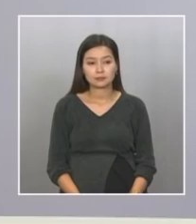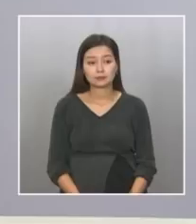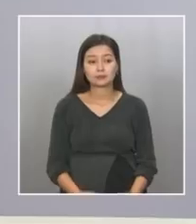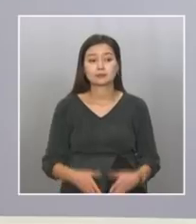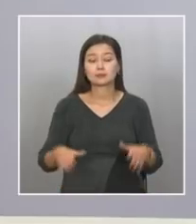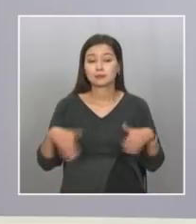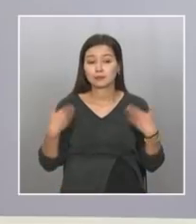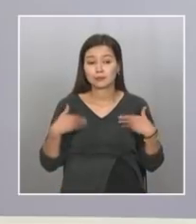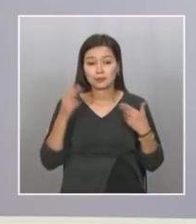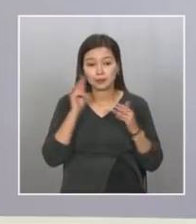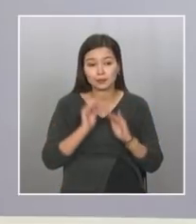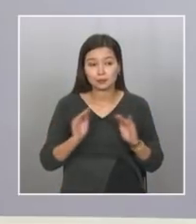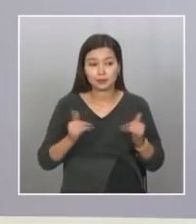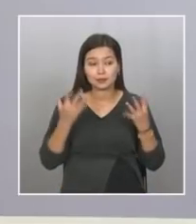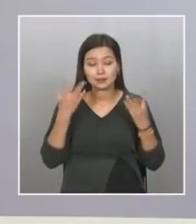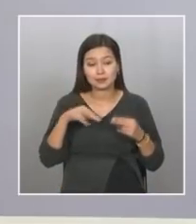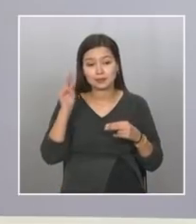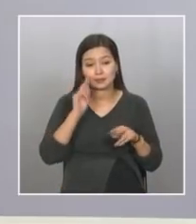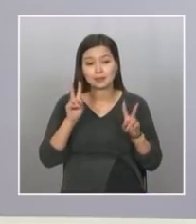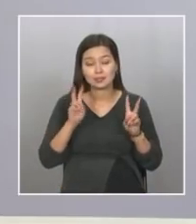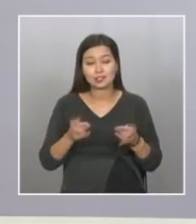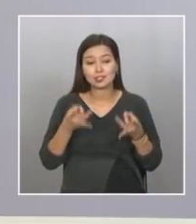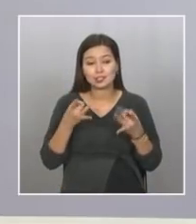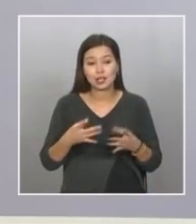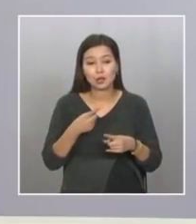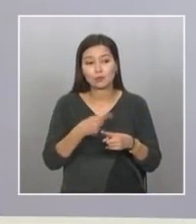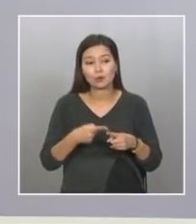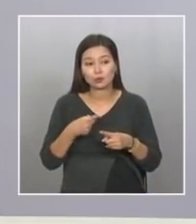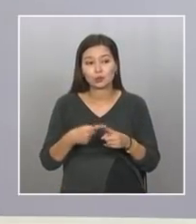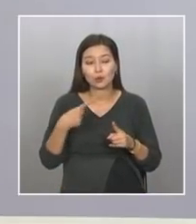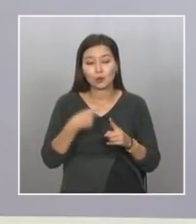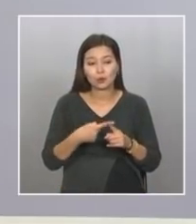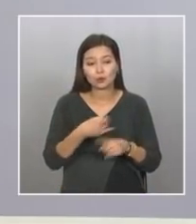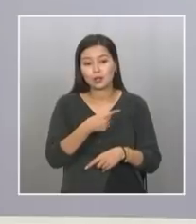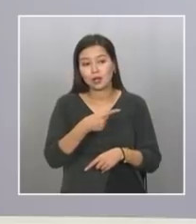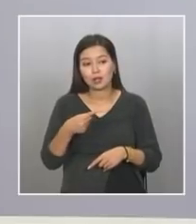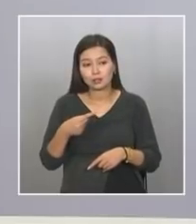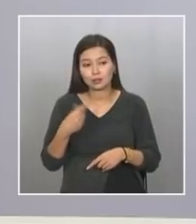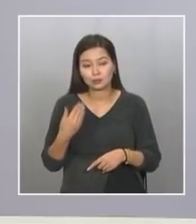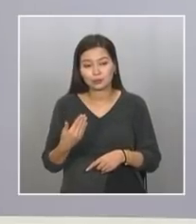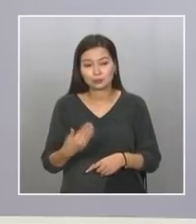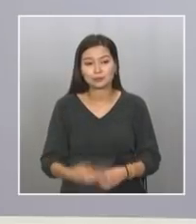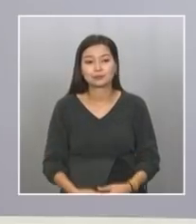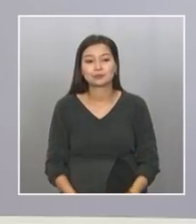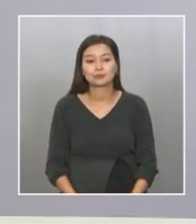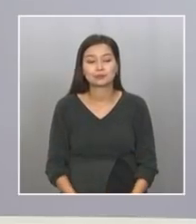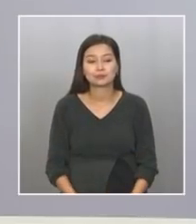Сәлеметсіздерме, оқушылар. Бүгінгі сабағымыздың тақырыбы жай бөлшектерді қосу және азайту.